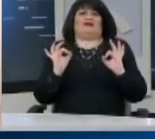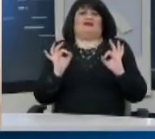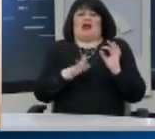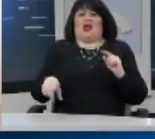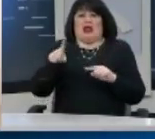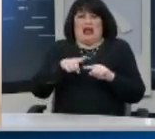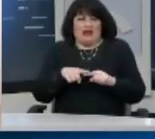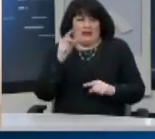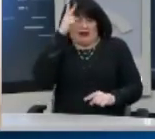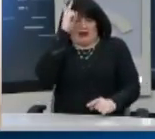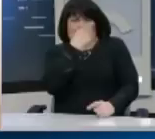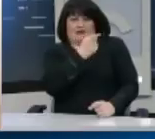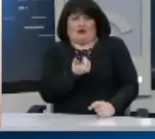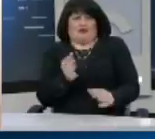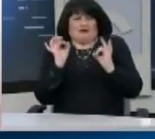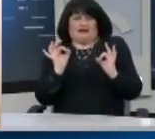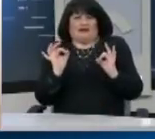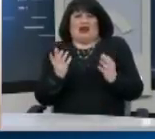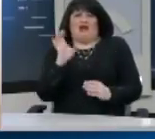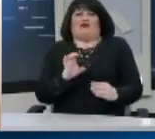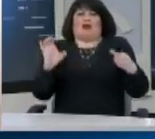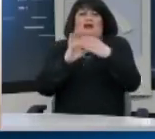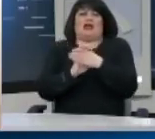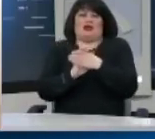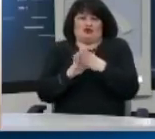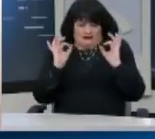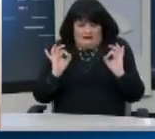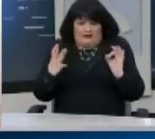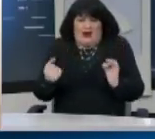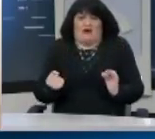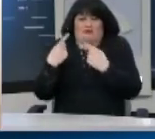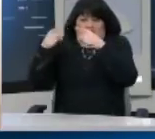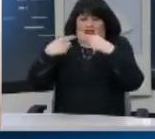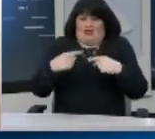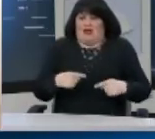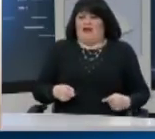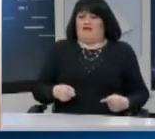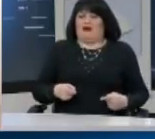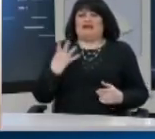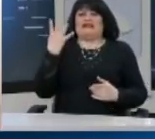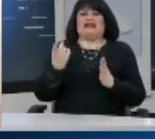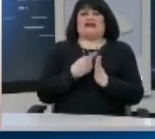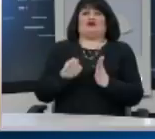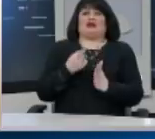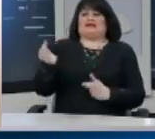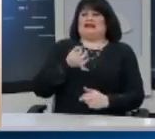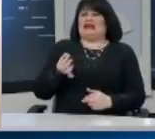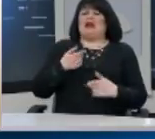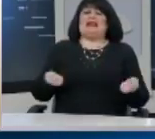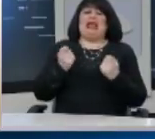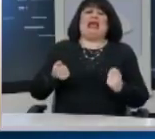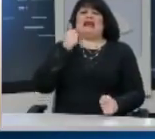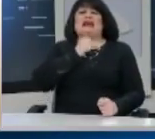μάλλον με το γερμανικό λαός συλλήβδην ή με την ευρωπαϊκή ένωση συλλήβδην ακούστηκαν τέσσερις φορές έχω ακούσει απ το πρωί τι έγινε στην